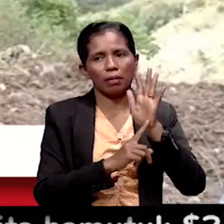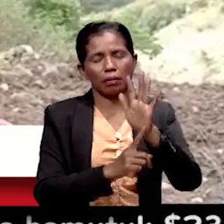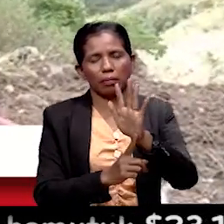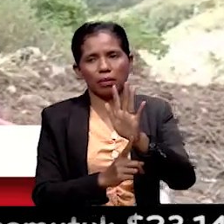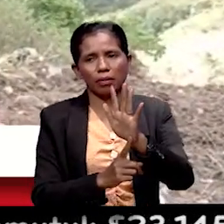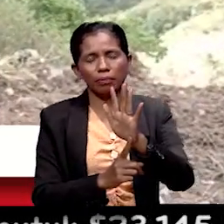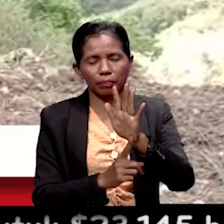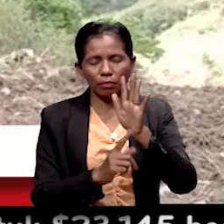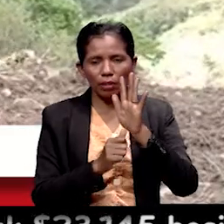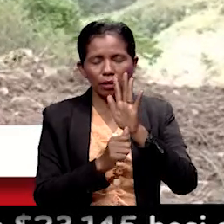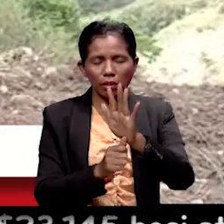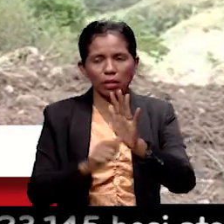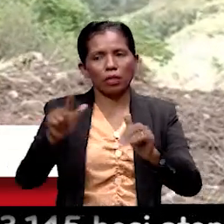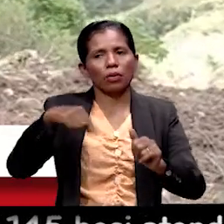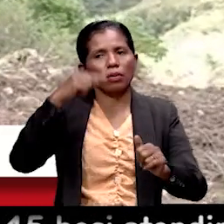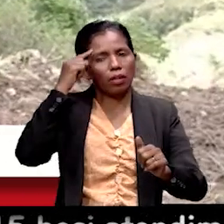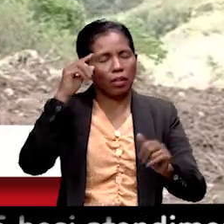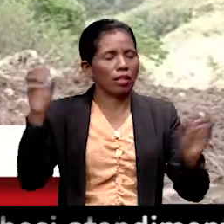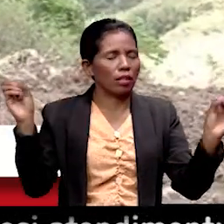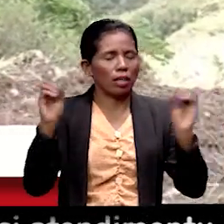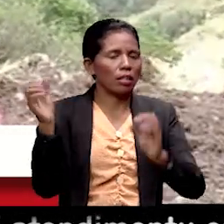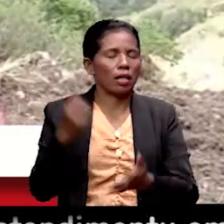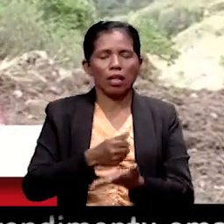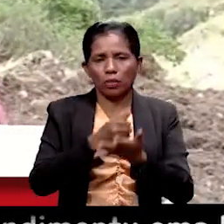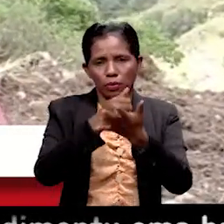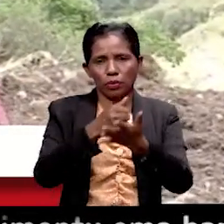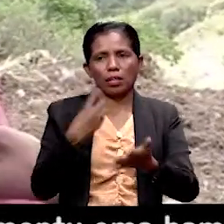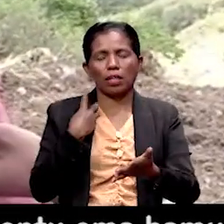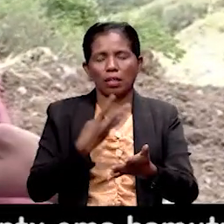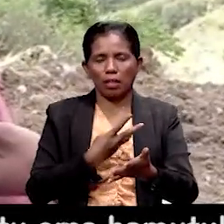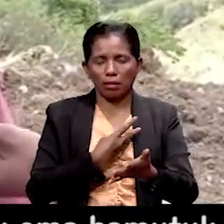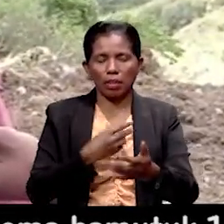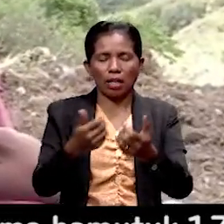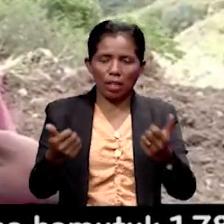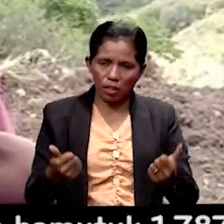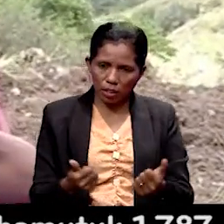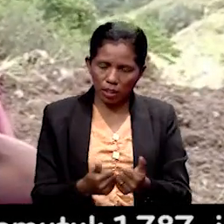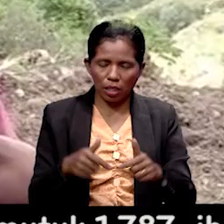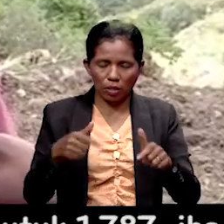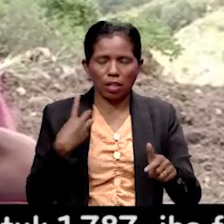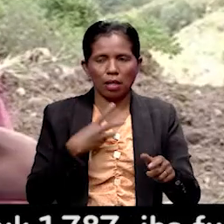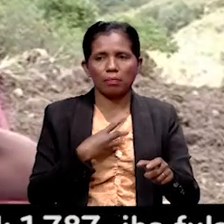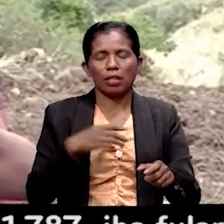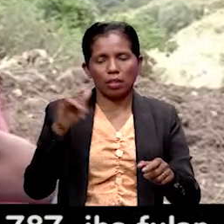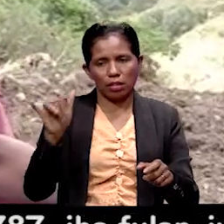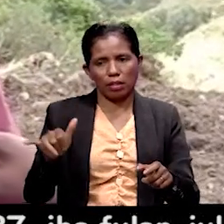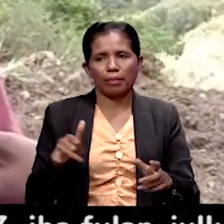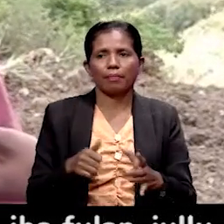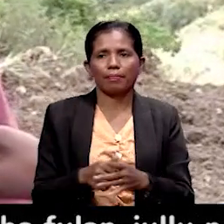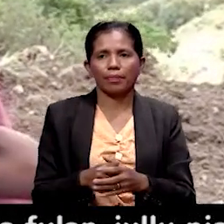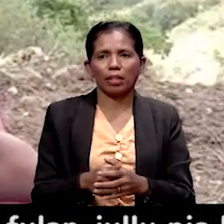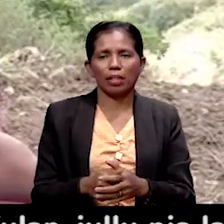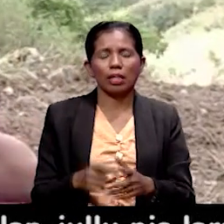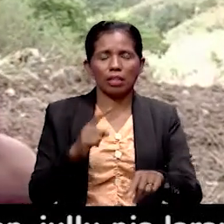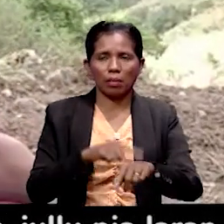amina governo lai hatama tamba ami nya aldea rurais nebe maka doran tamba halo representasang. E doran tidak